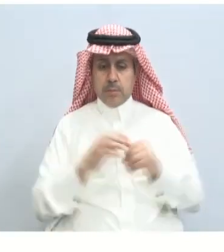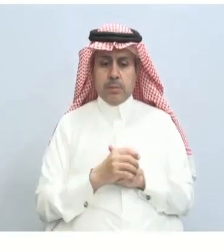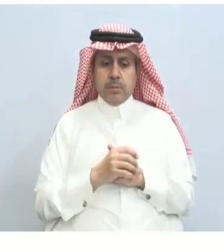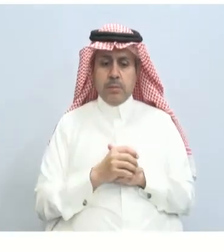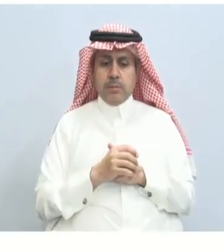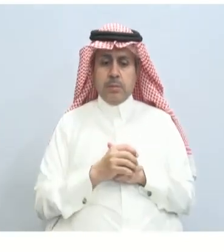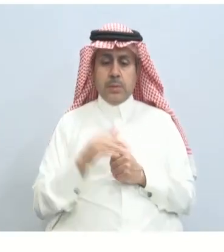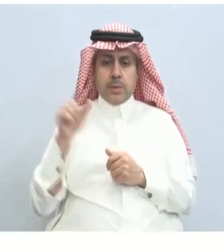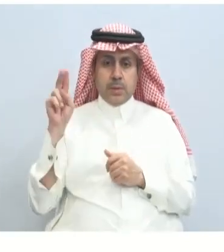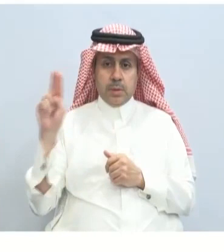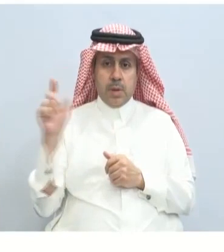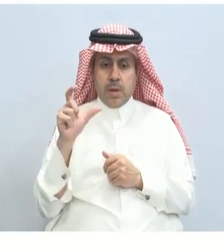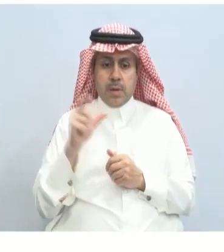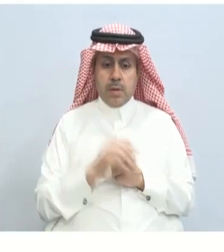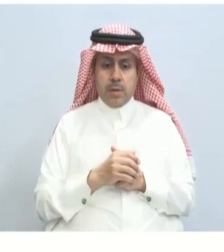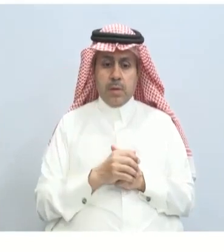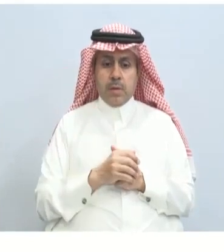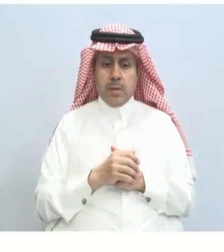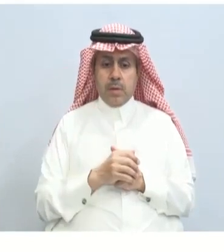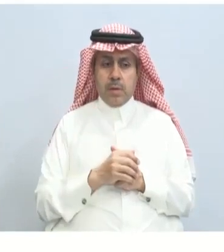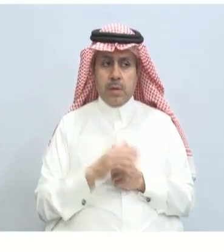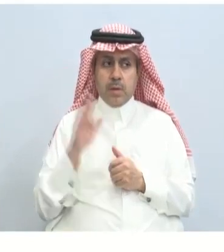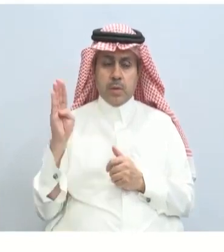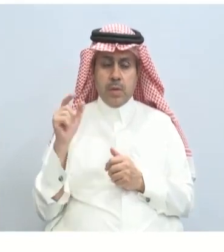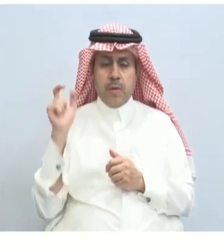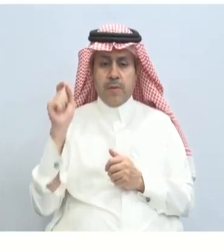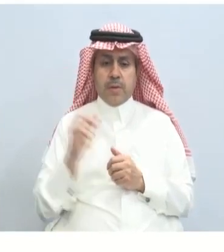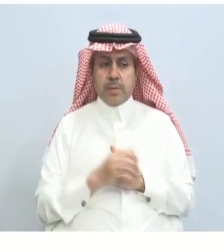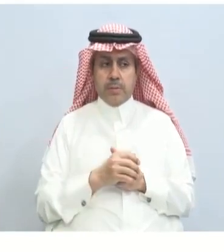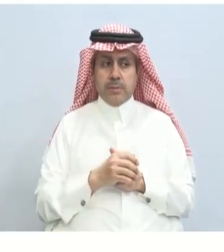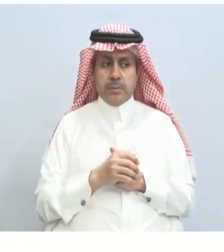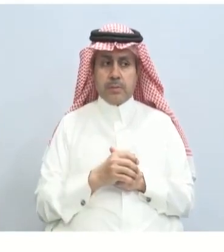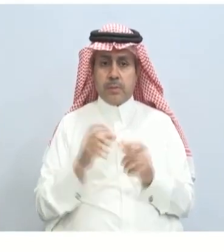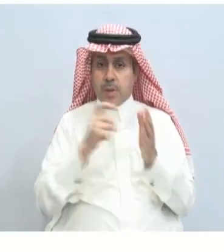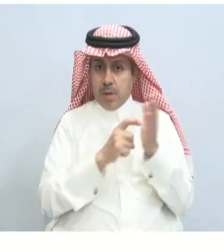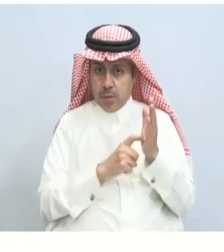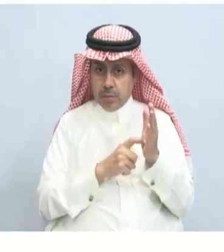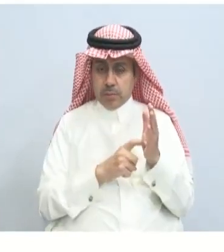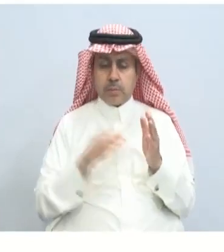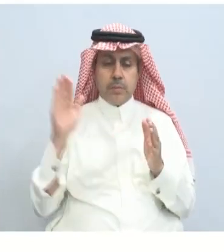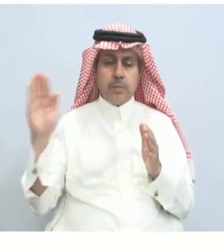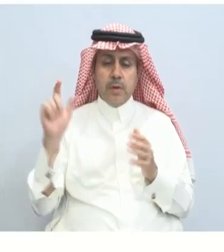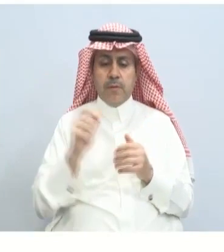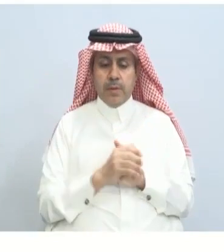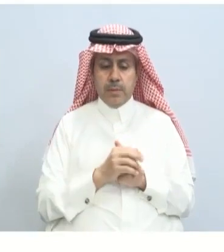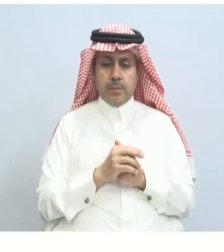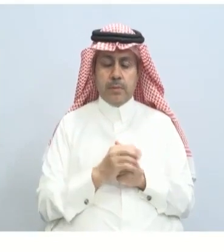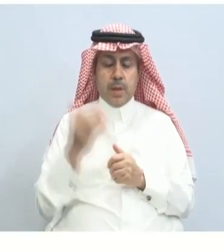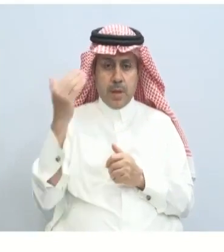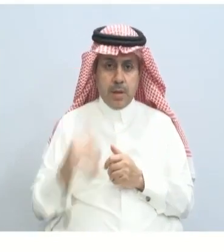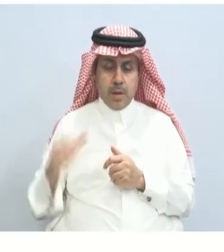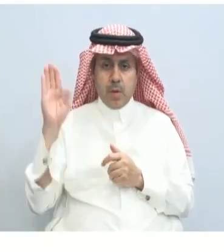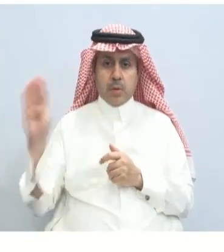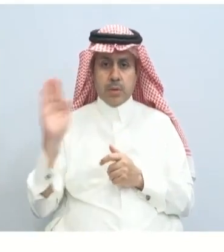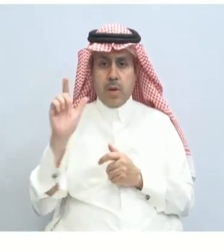ان التان ثيتا في الكوساين ثيتا التان قانونا تساوي ساين ثيتا على كوساين